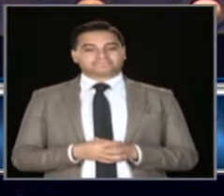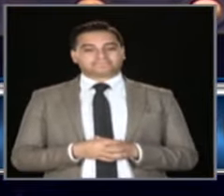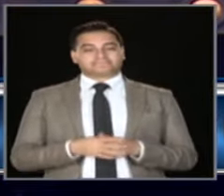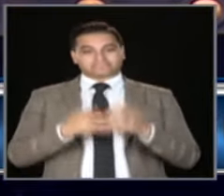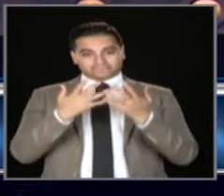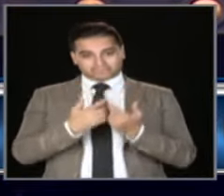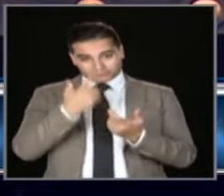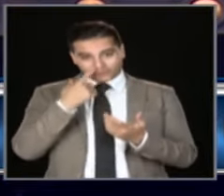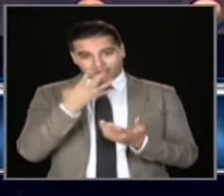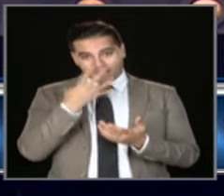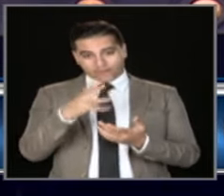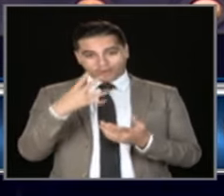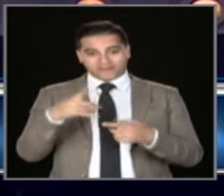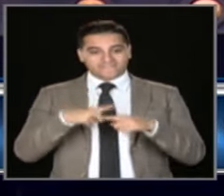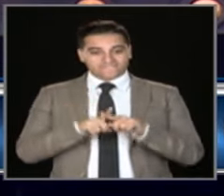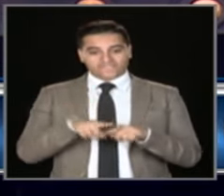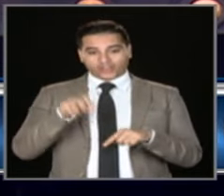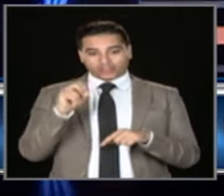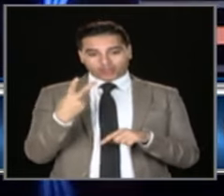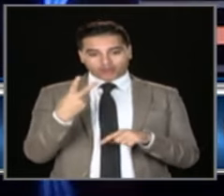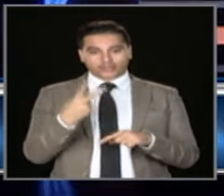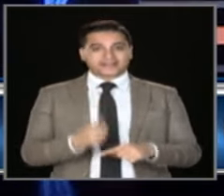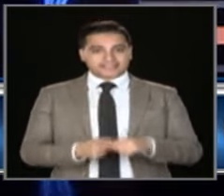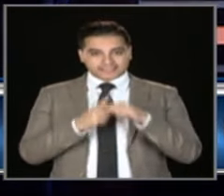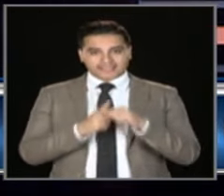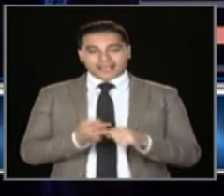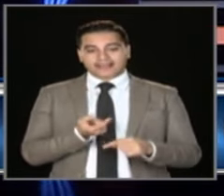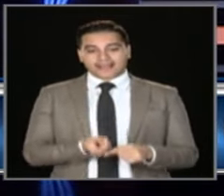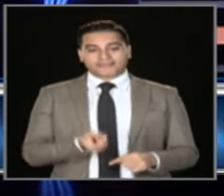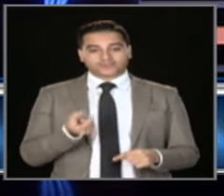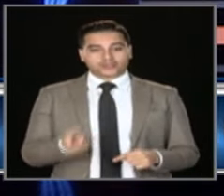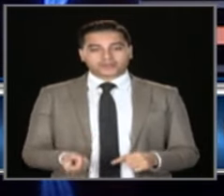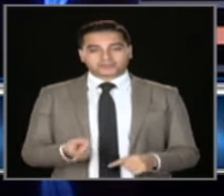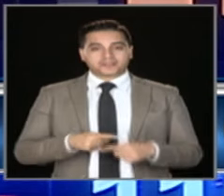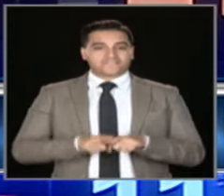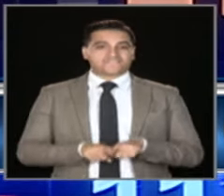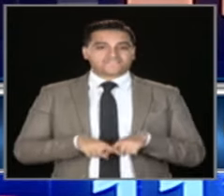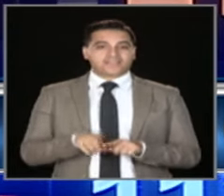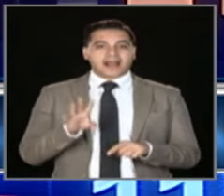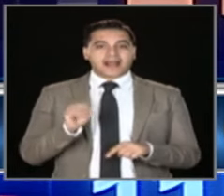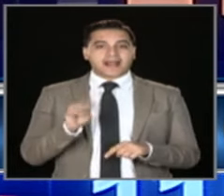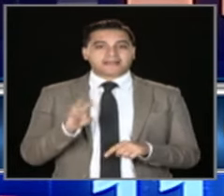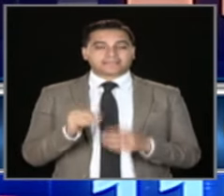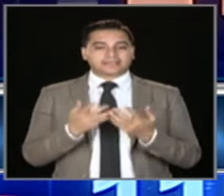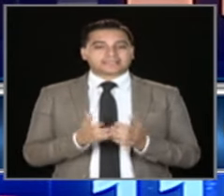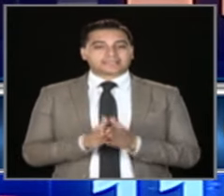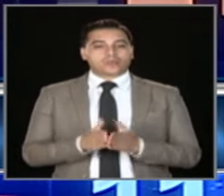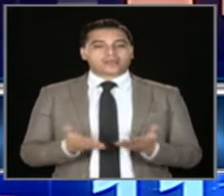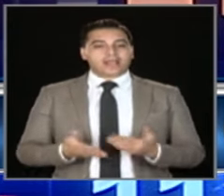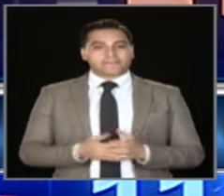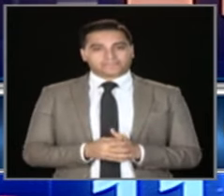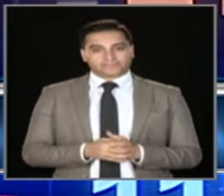حل المسألة الآتية: 44 في 12 زائد 55 في 40 يساوي